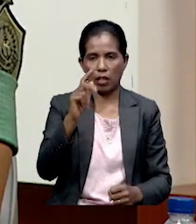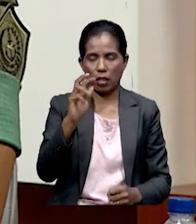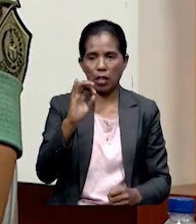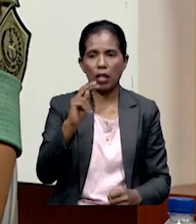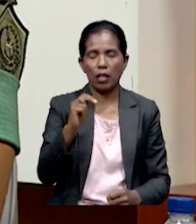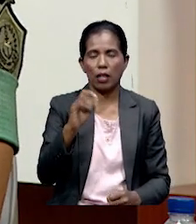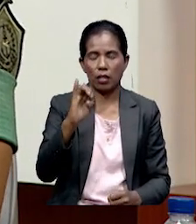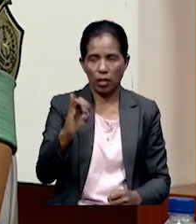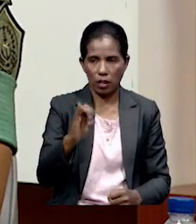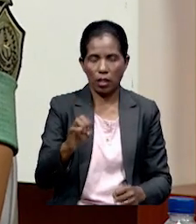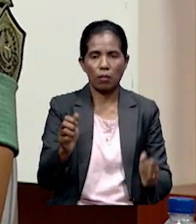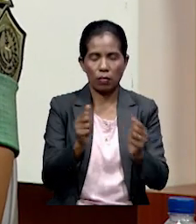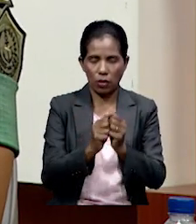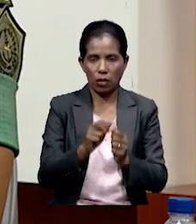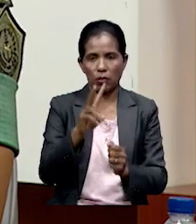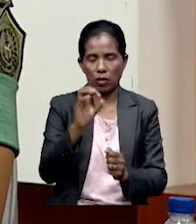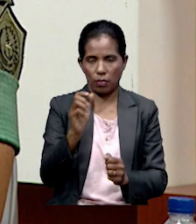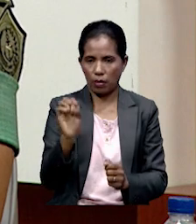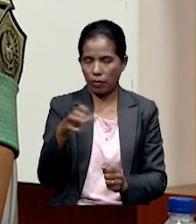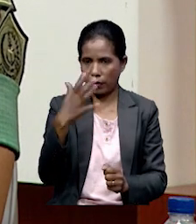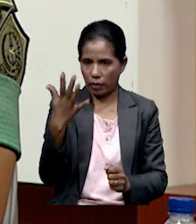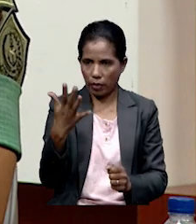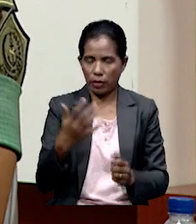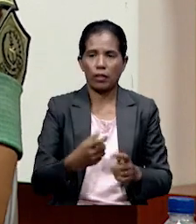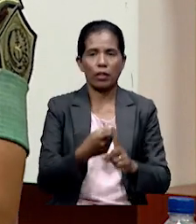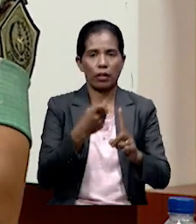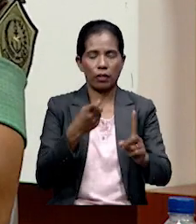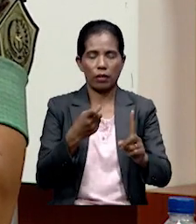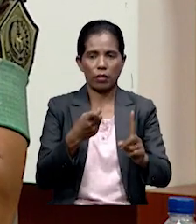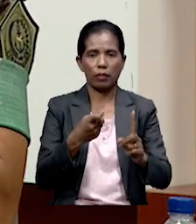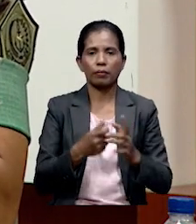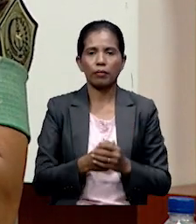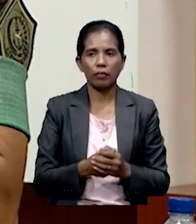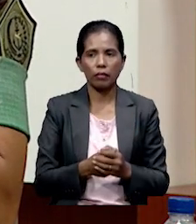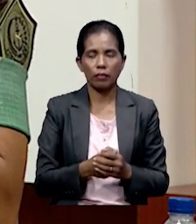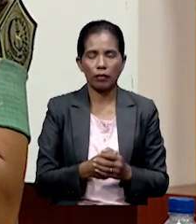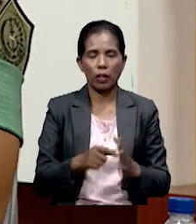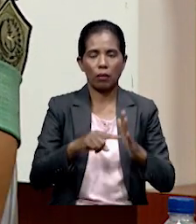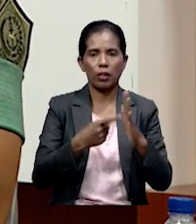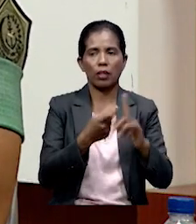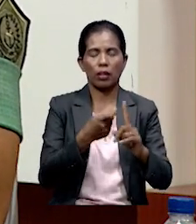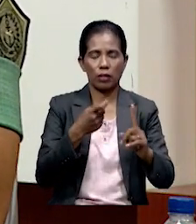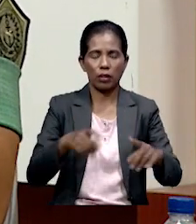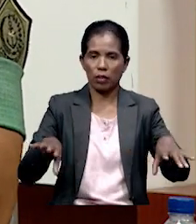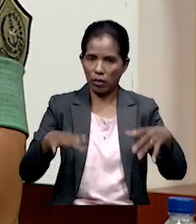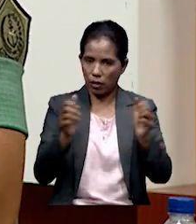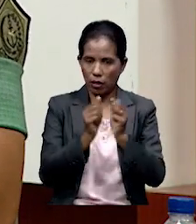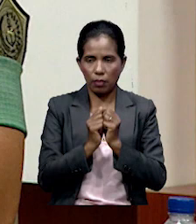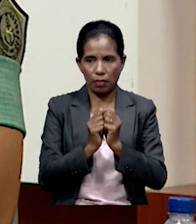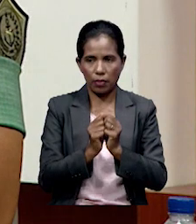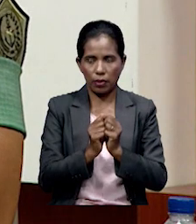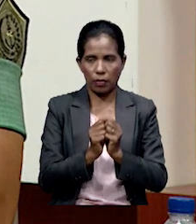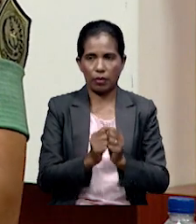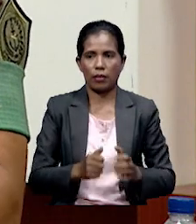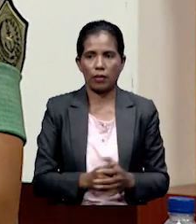2014 dimulai dari sebetulnya kesepakatan Army suami